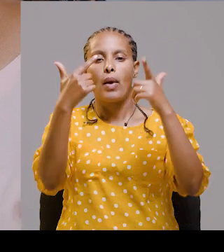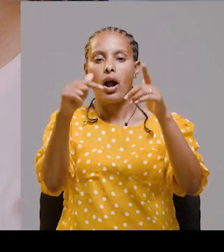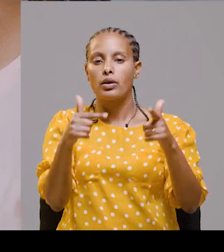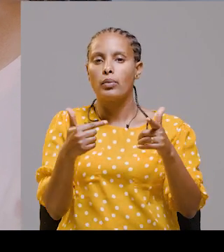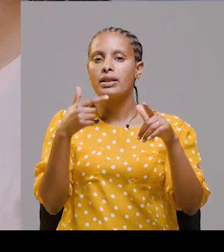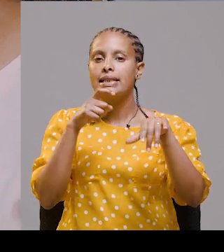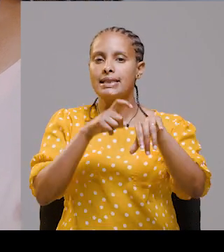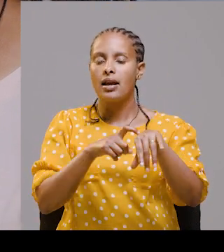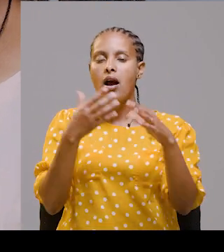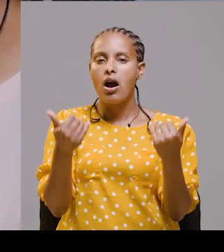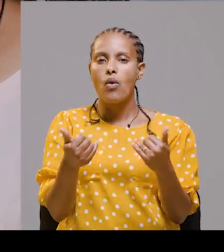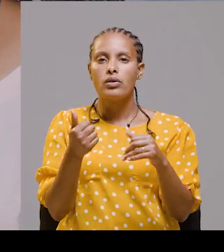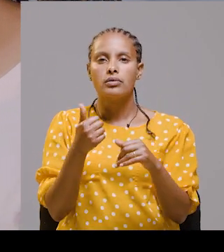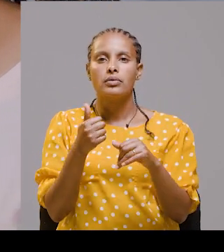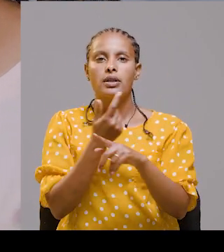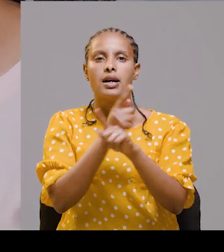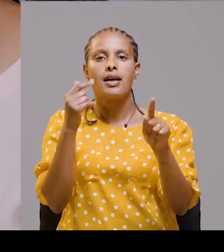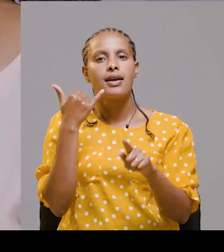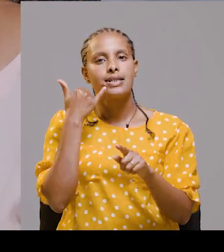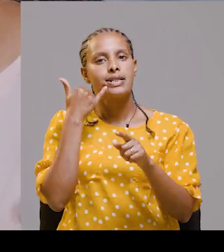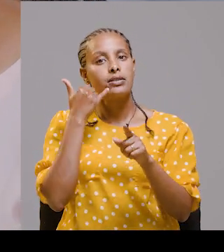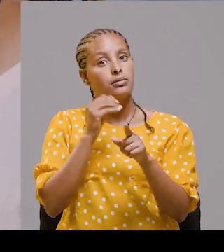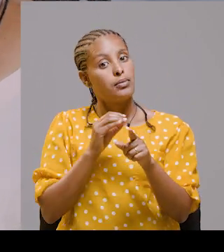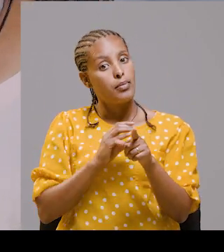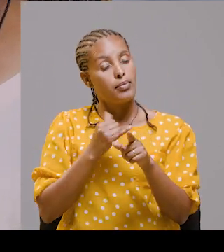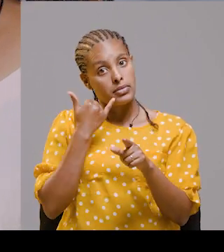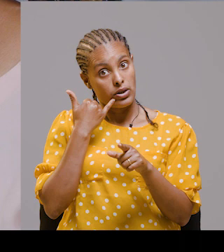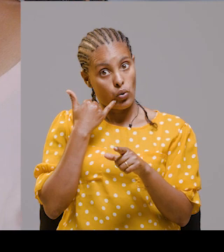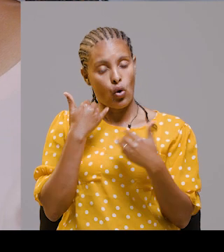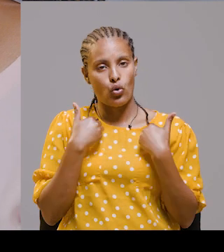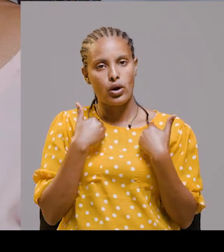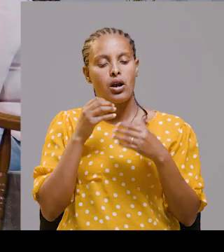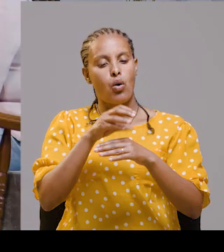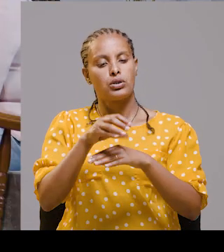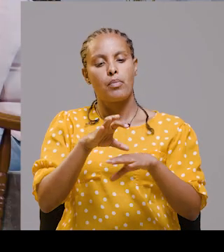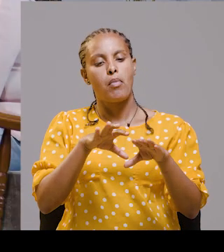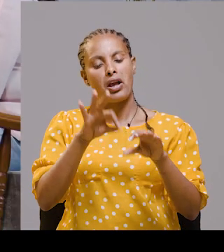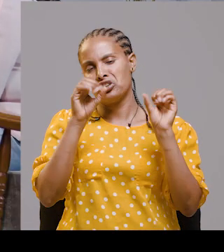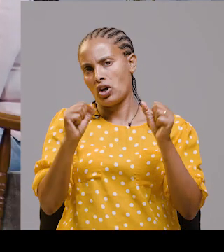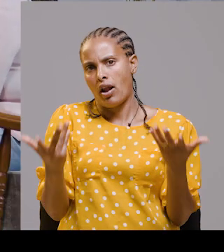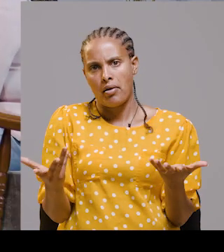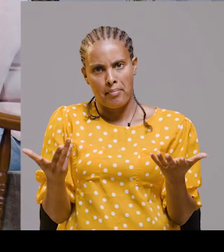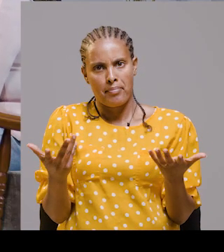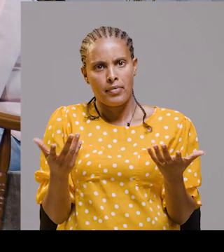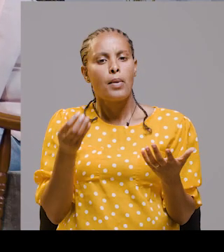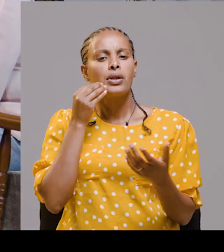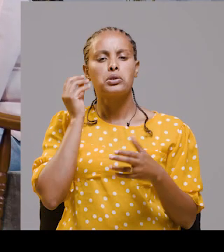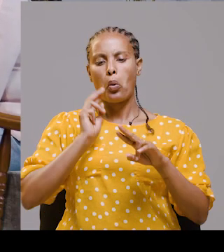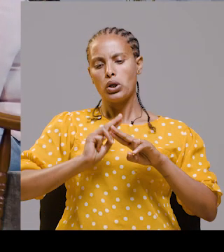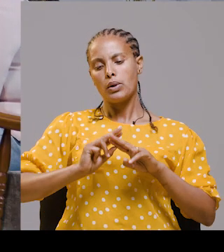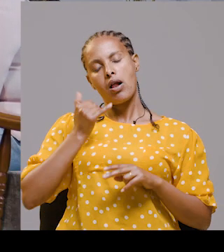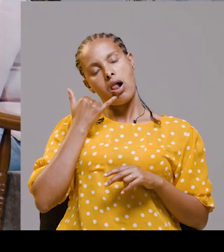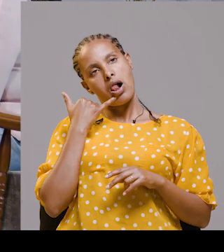ደግሞ አሁን ነጻ የስልክ መስመሮች አሉና በእነሱ ካውንስሊንግ ማግኘት ይቻላል። ቤታቸው ቁጭ